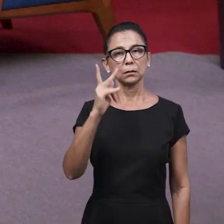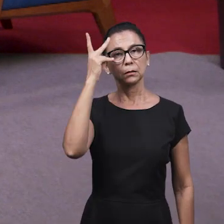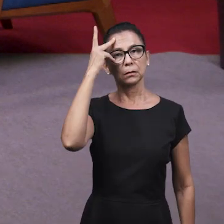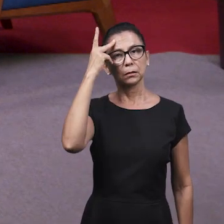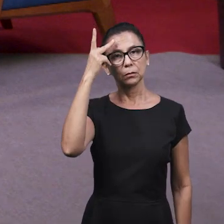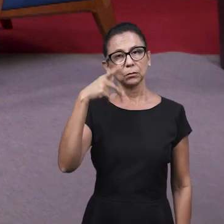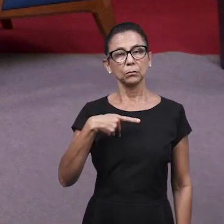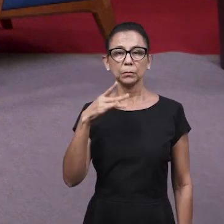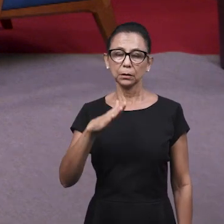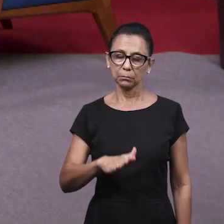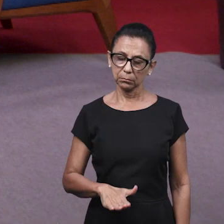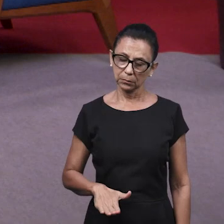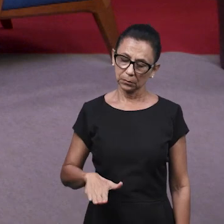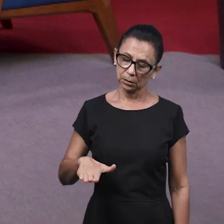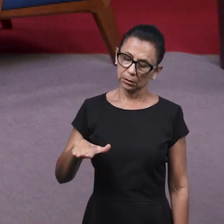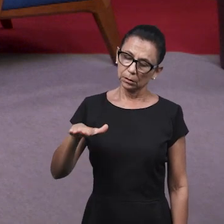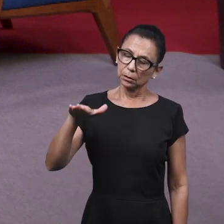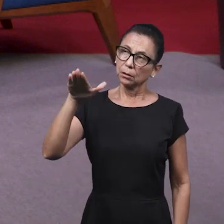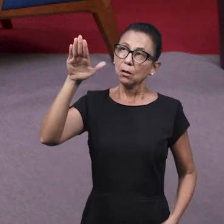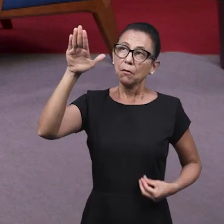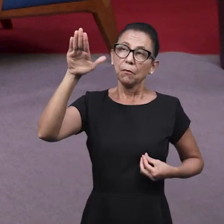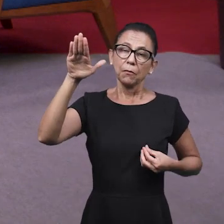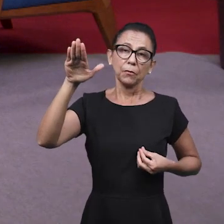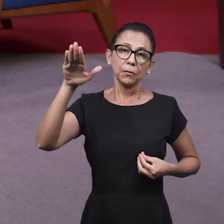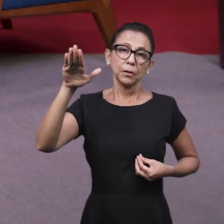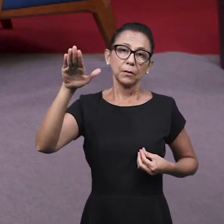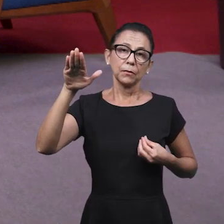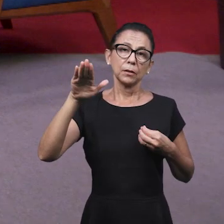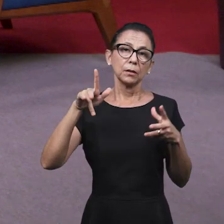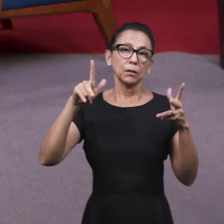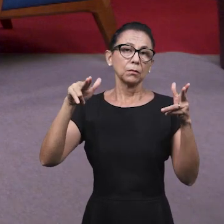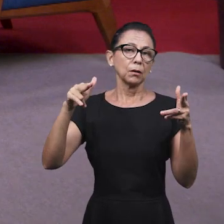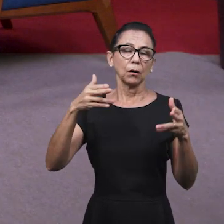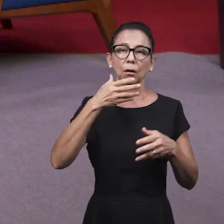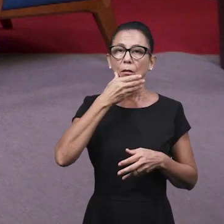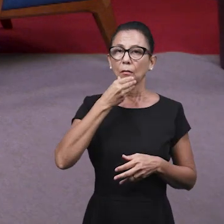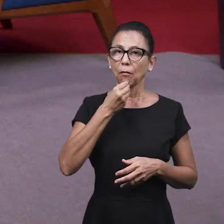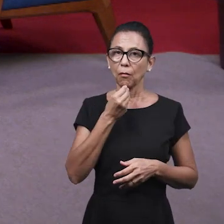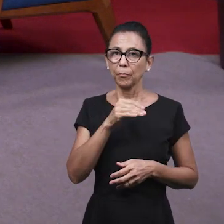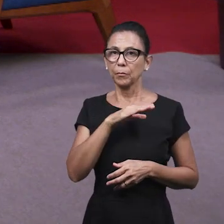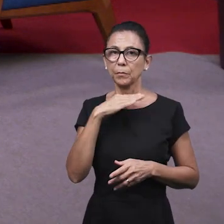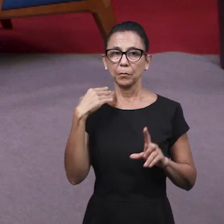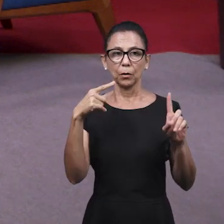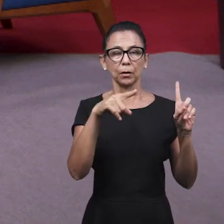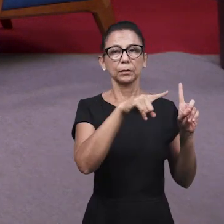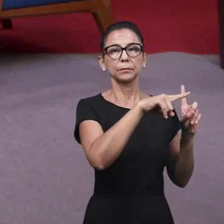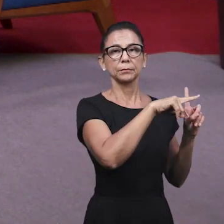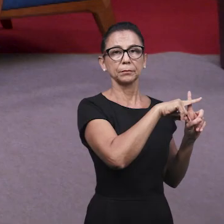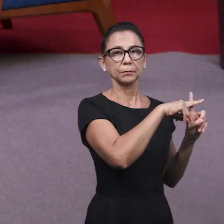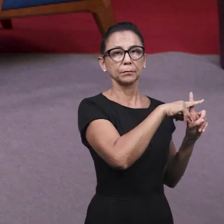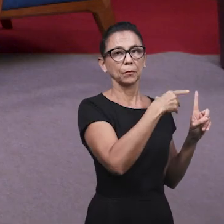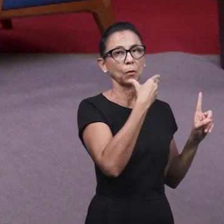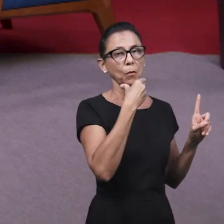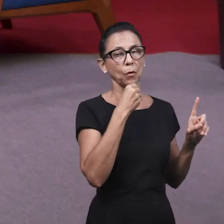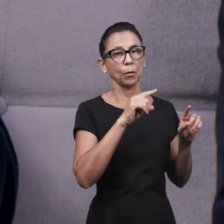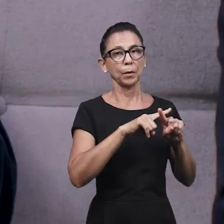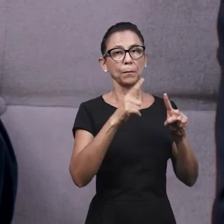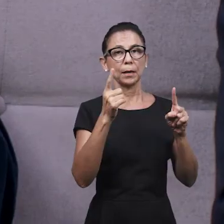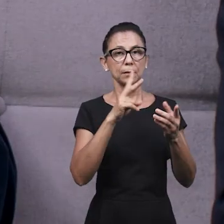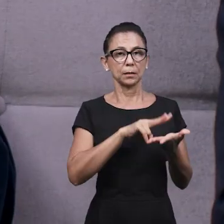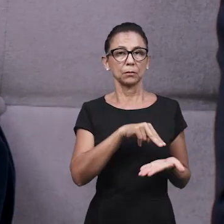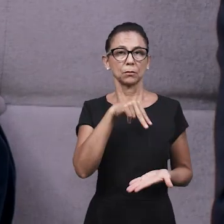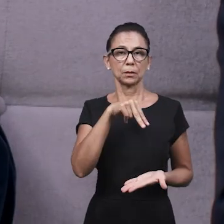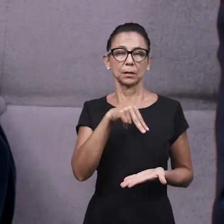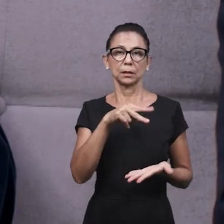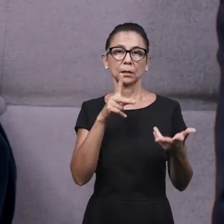il grandit, il vit comme un homme, il meurt comme un homme, mais il ressuscite